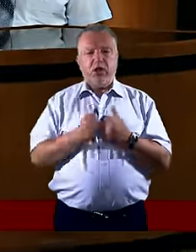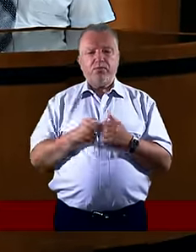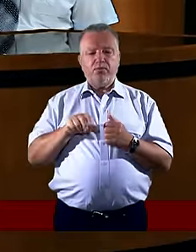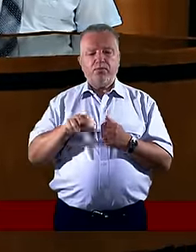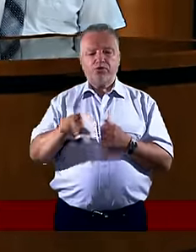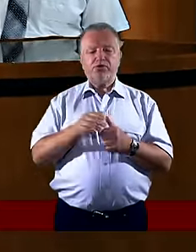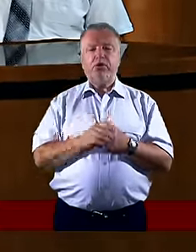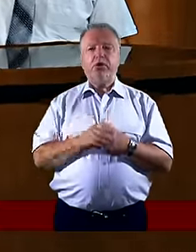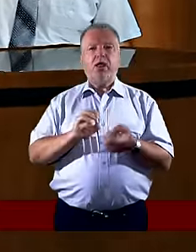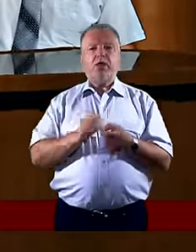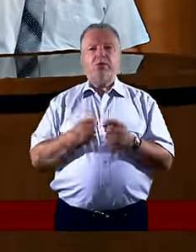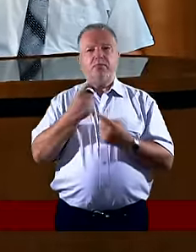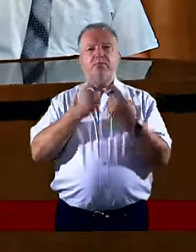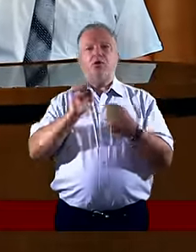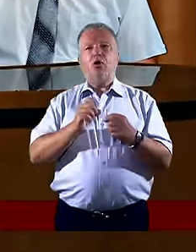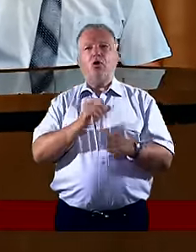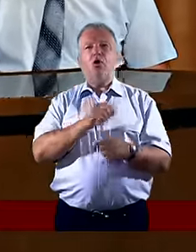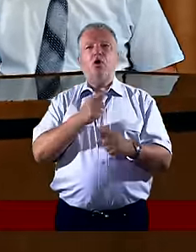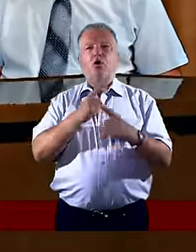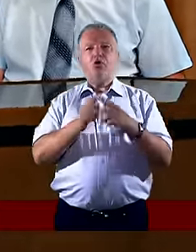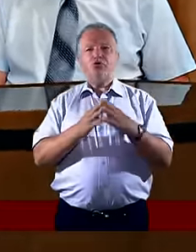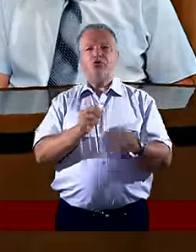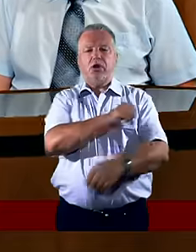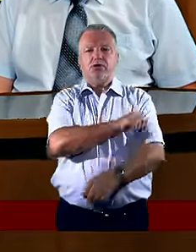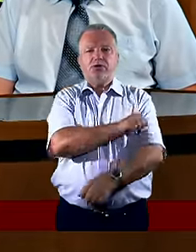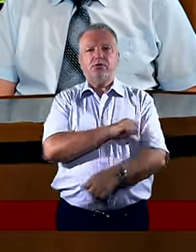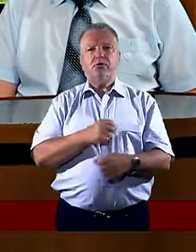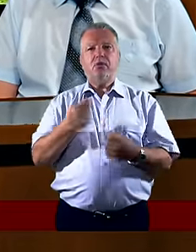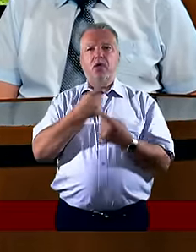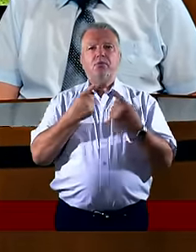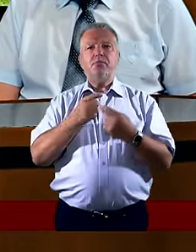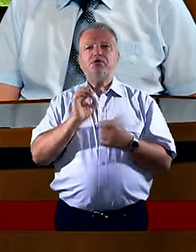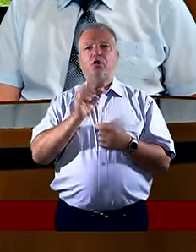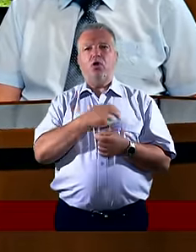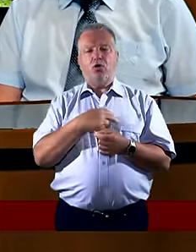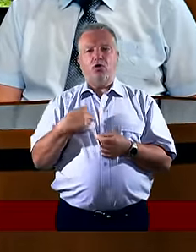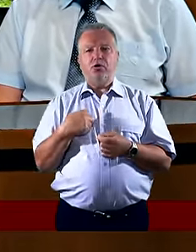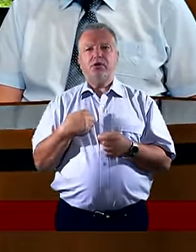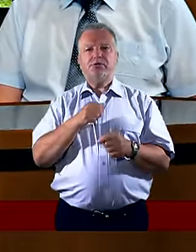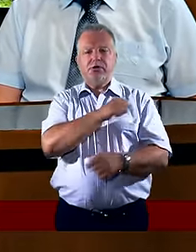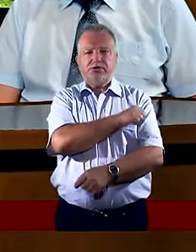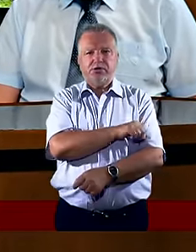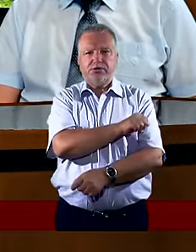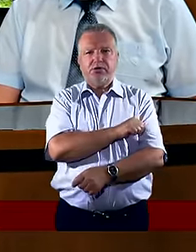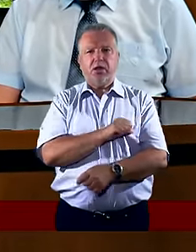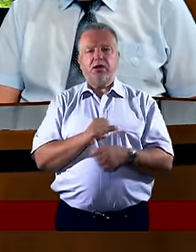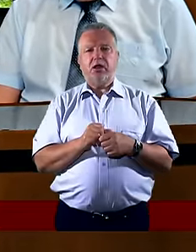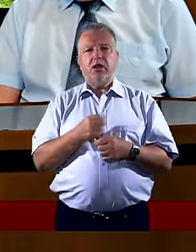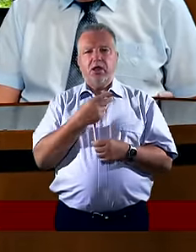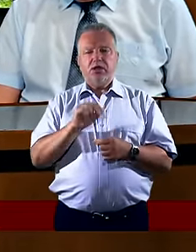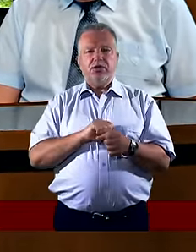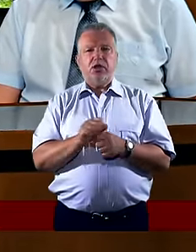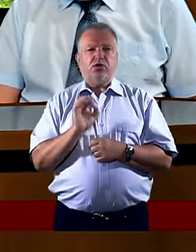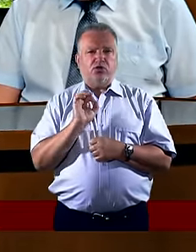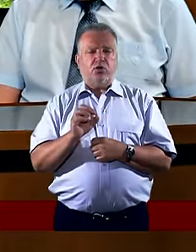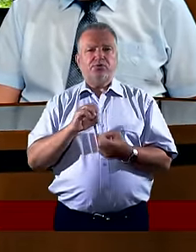ludzi, żeby za Nim poszli. Oczywiście, kiedy myślę o Kościele chrześcijańskim, myślę o nas, chrześcijanach, to chyba nie jest właściwą rzeczą,